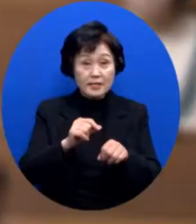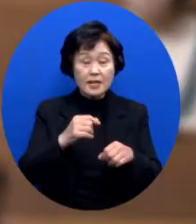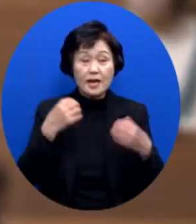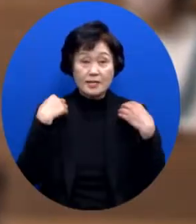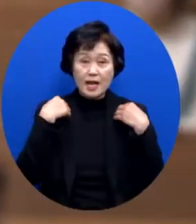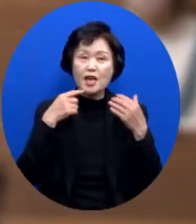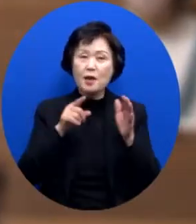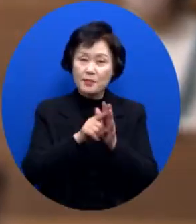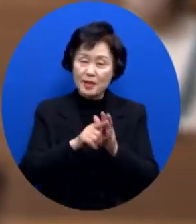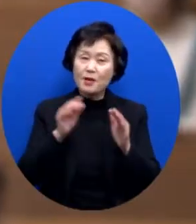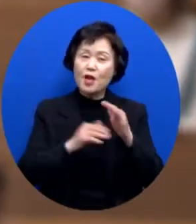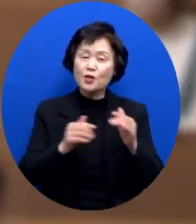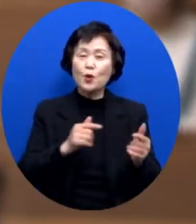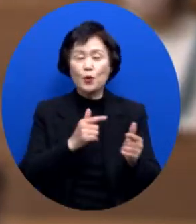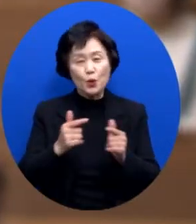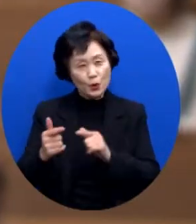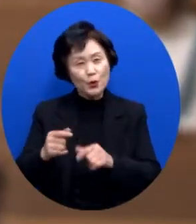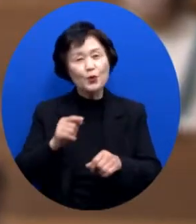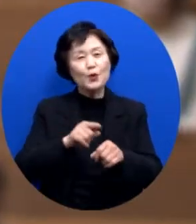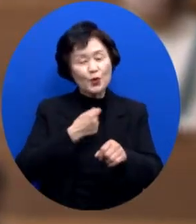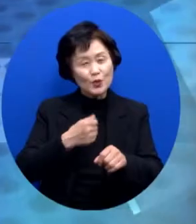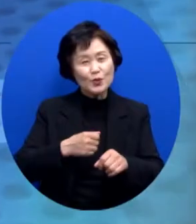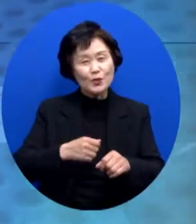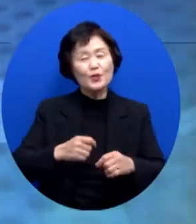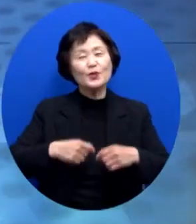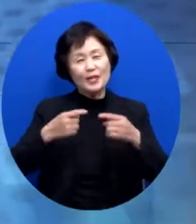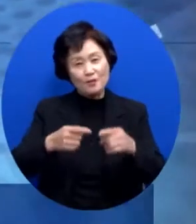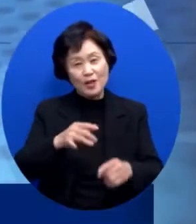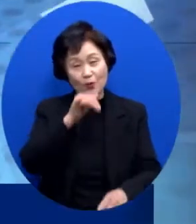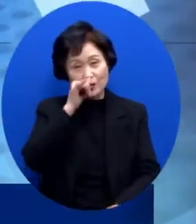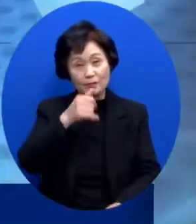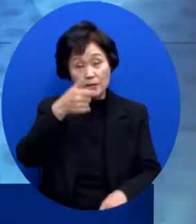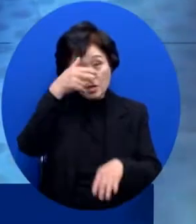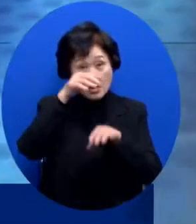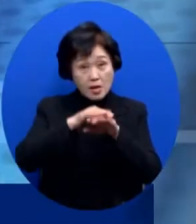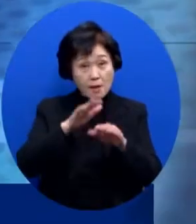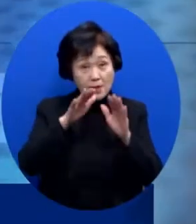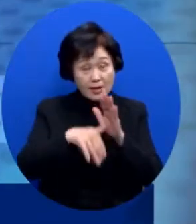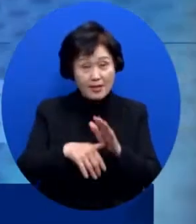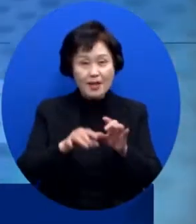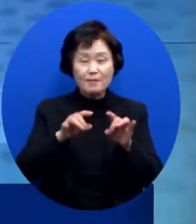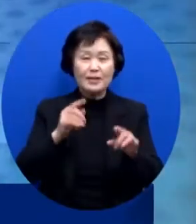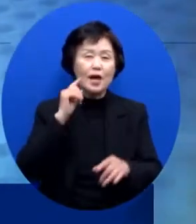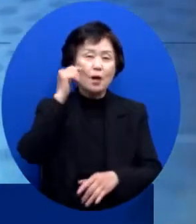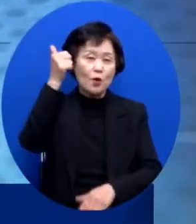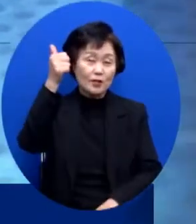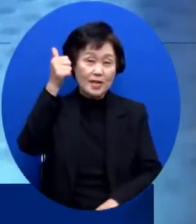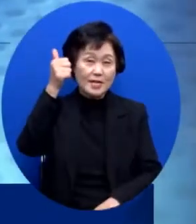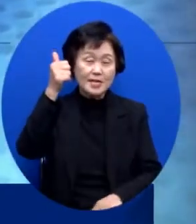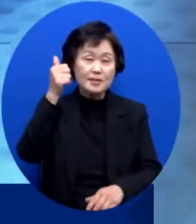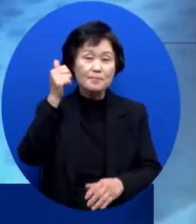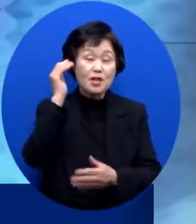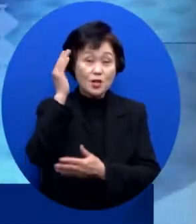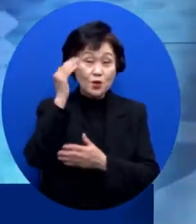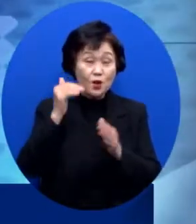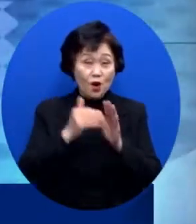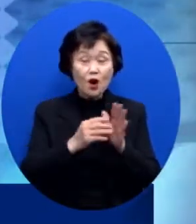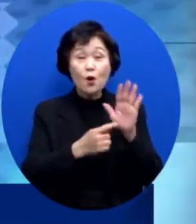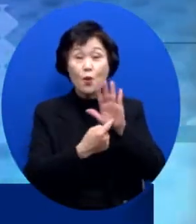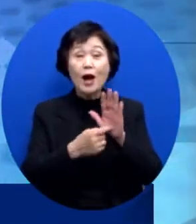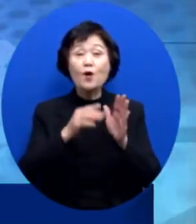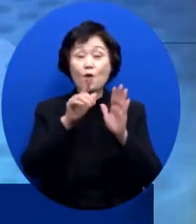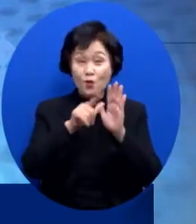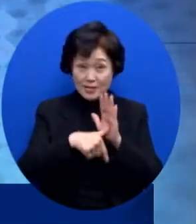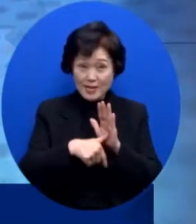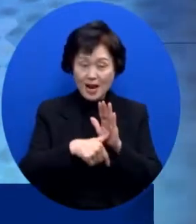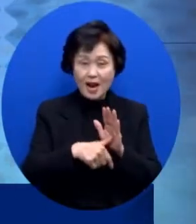성도들도 자발적으로 움직이기 시작했습니다. 그 예배 때마다 목사님들이 성도들한테 강조합니다. 교회 소식 뭐 광고를